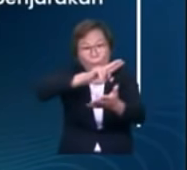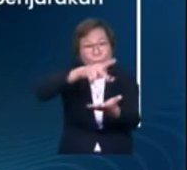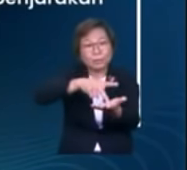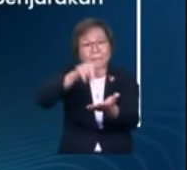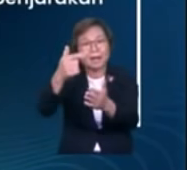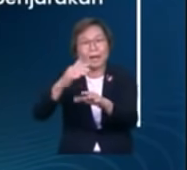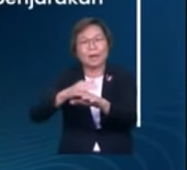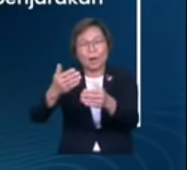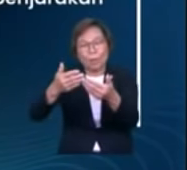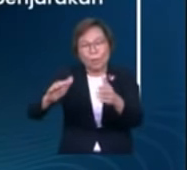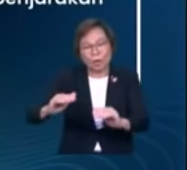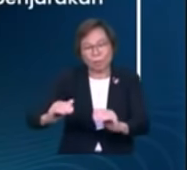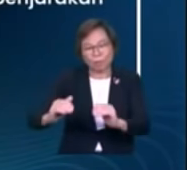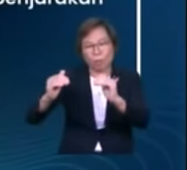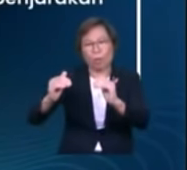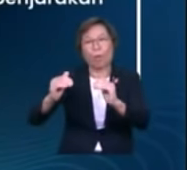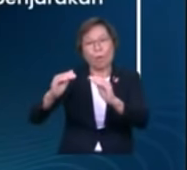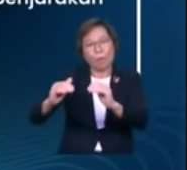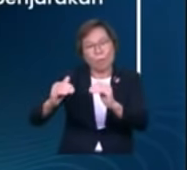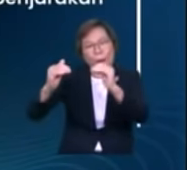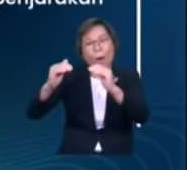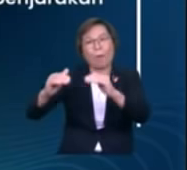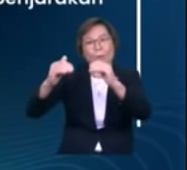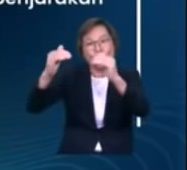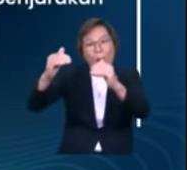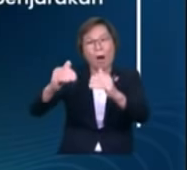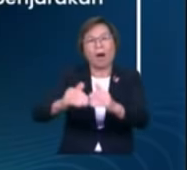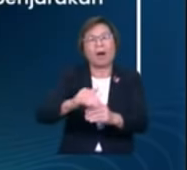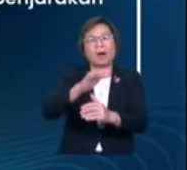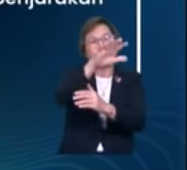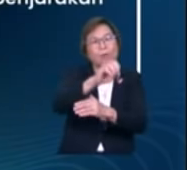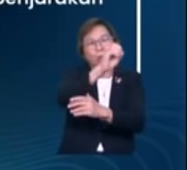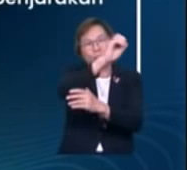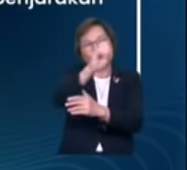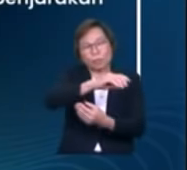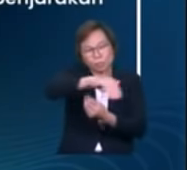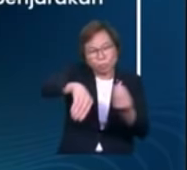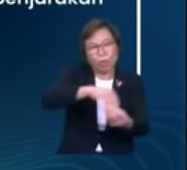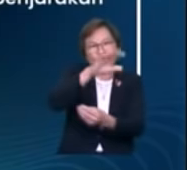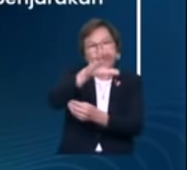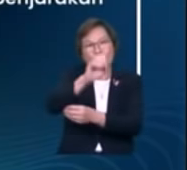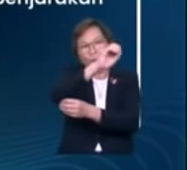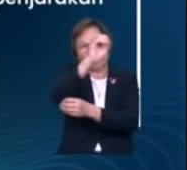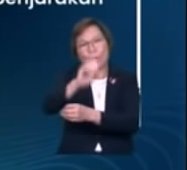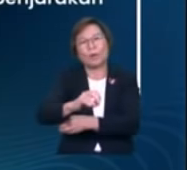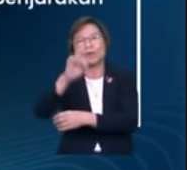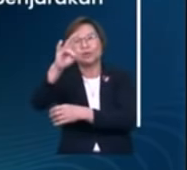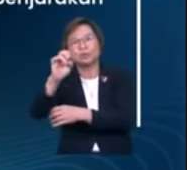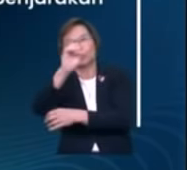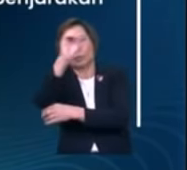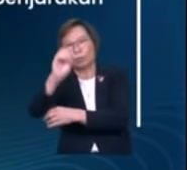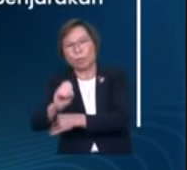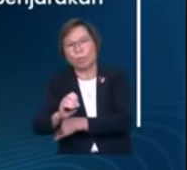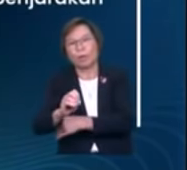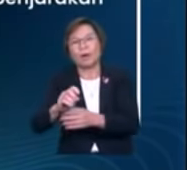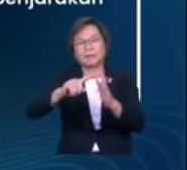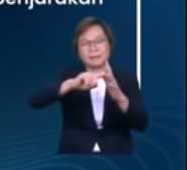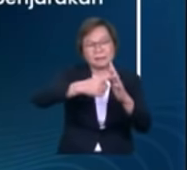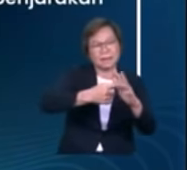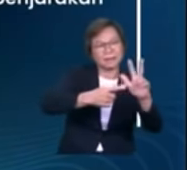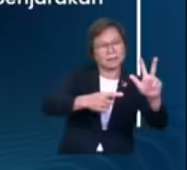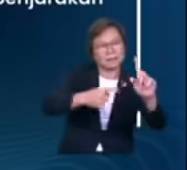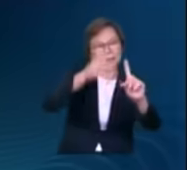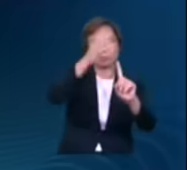buka berperingkat 50 protoz pepesti kemudian 700 ke pasti sebelum dibuka sepenuhnya mulai